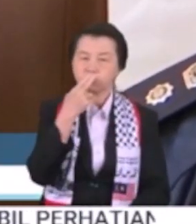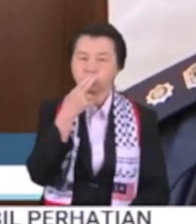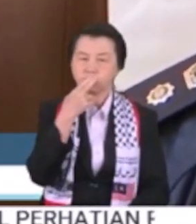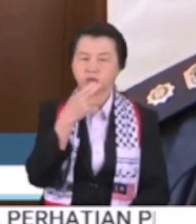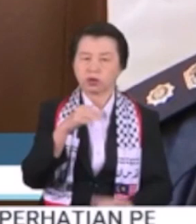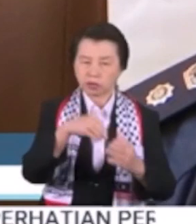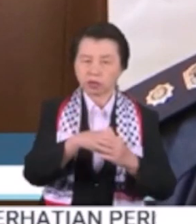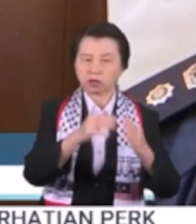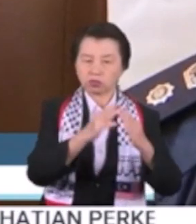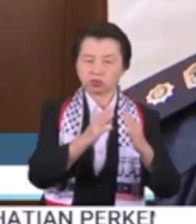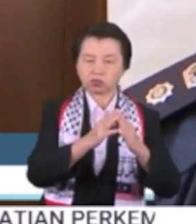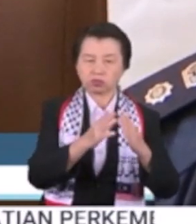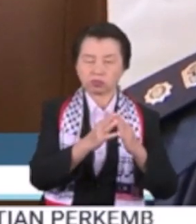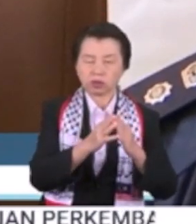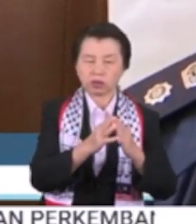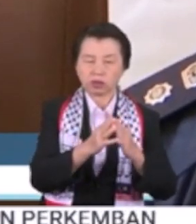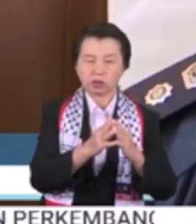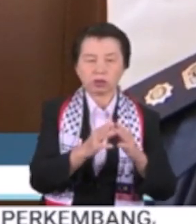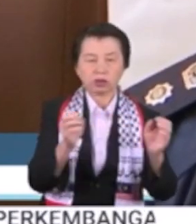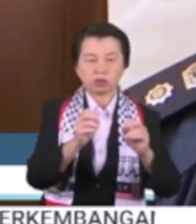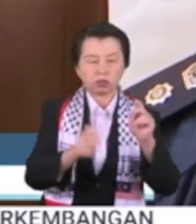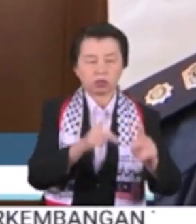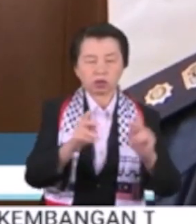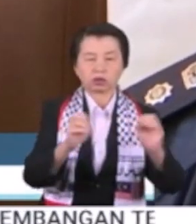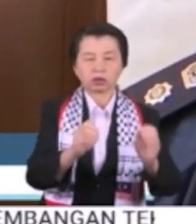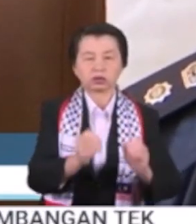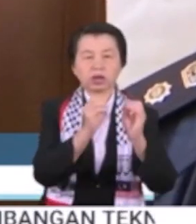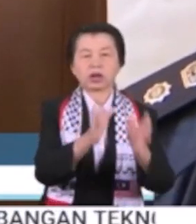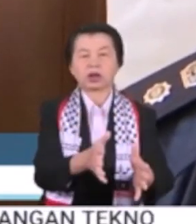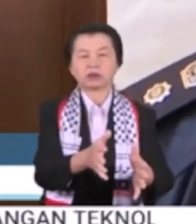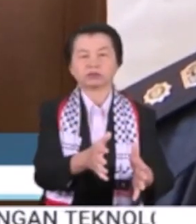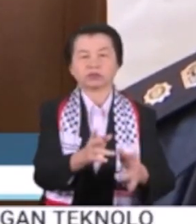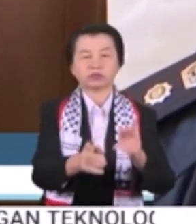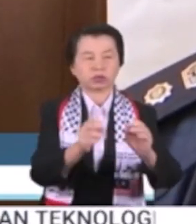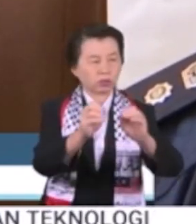di rumah-rumah yang tidak berpenghuni.